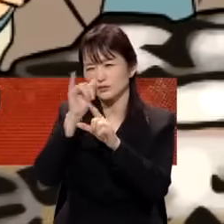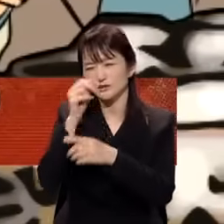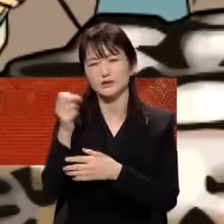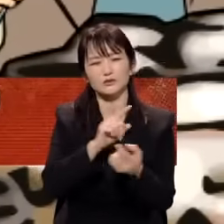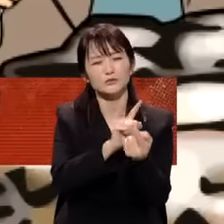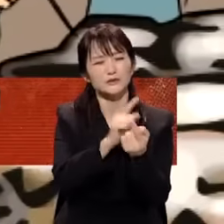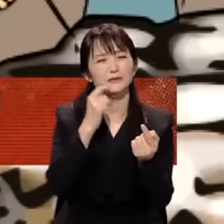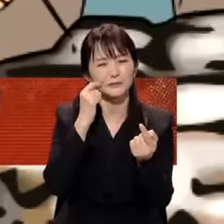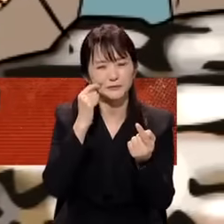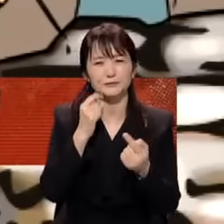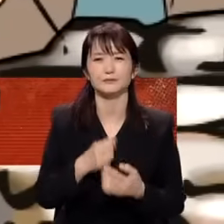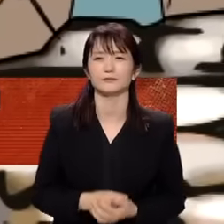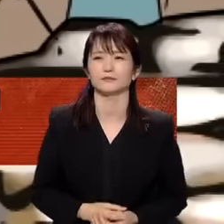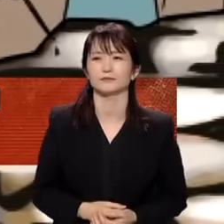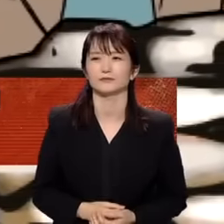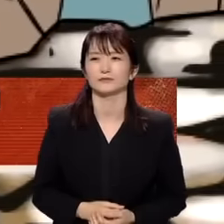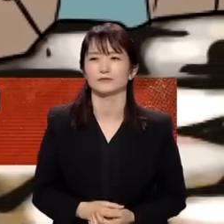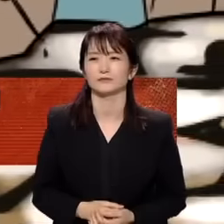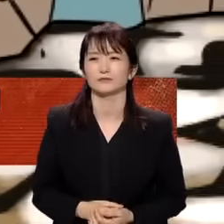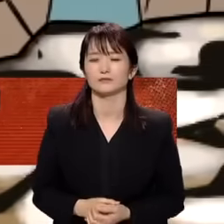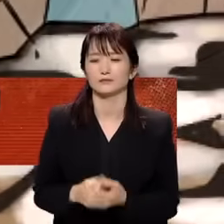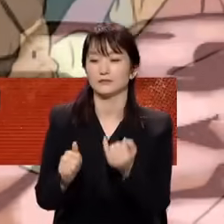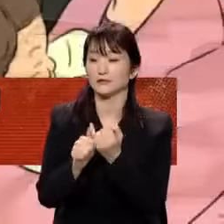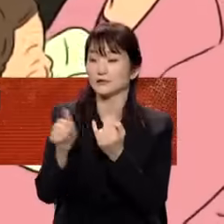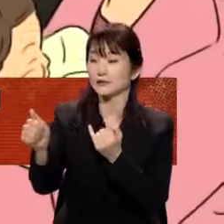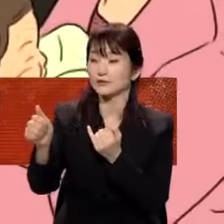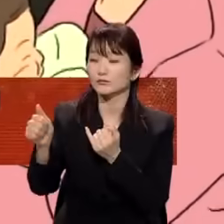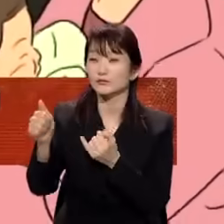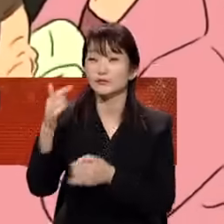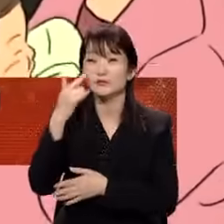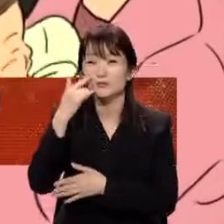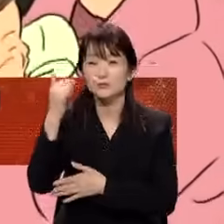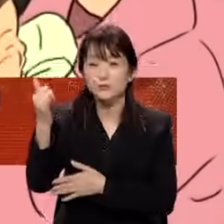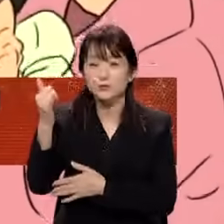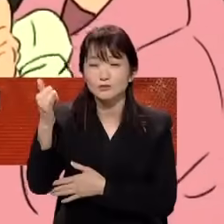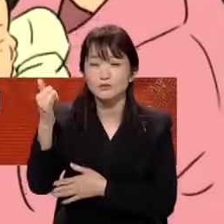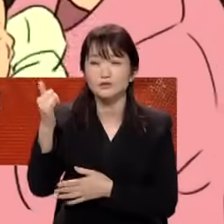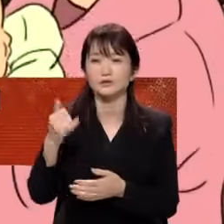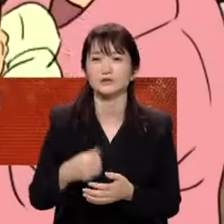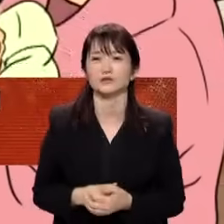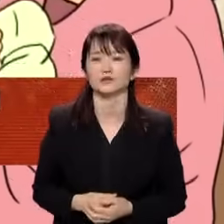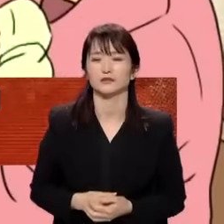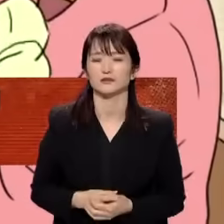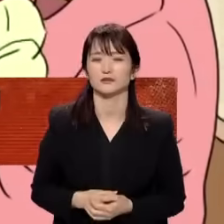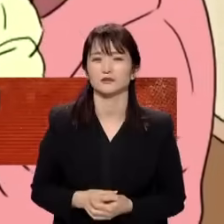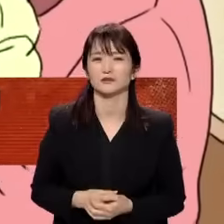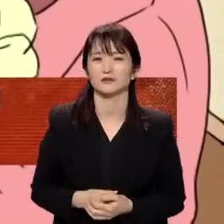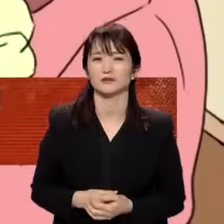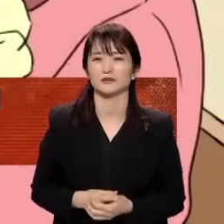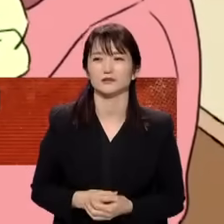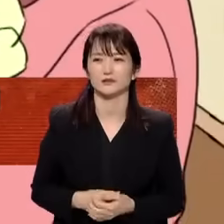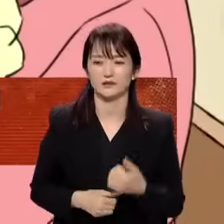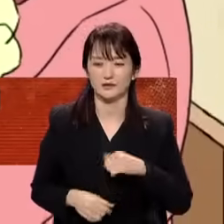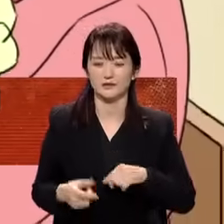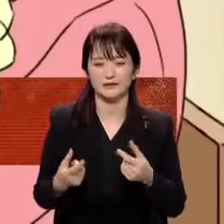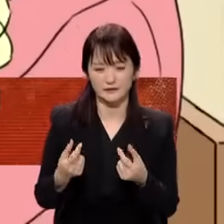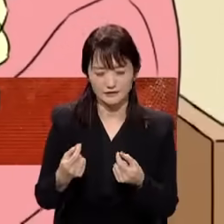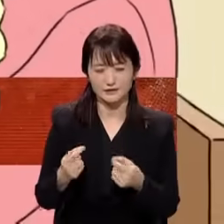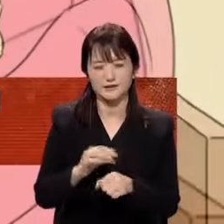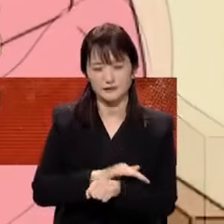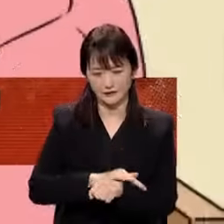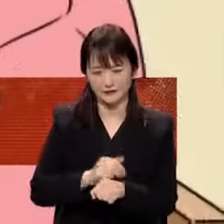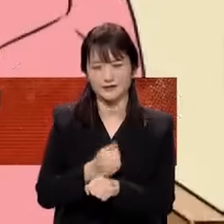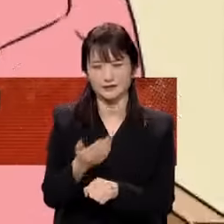제보자 부모님께서는 남편의 부모님은 아이고 사위가 아니라 아들처럼 내가 우리가 따뜻하게 잘해줄게 이렇게 상견례가 굉장히 훈훈하게 마무리가